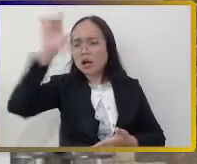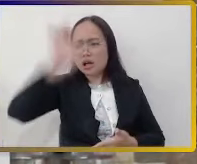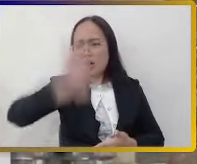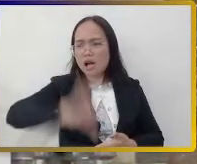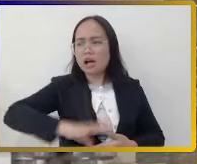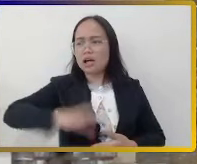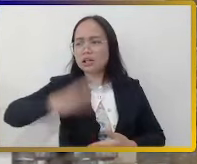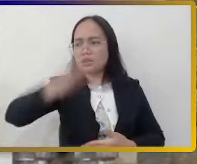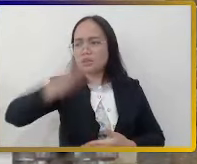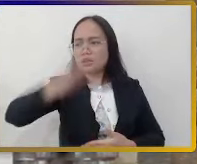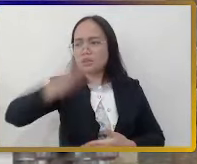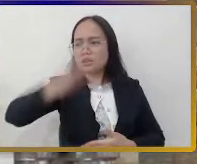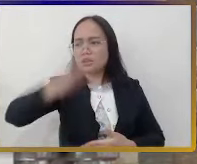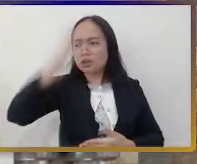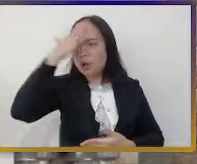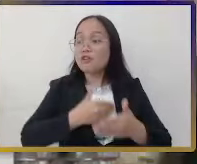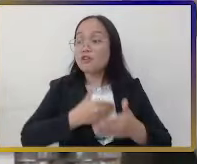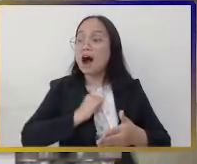ko natutunan